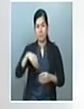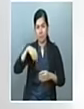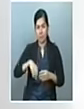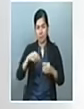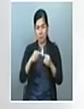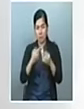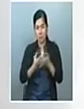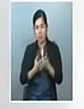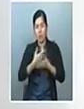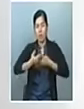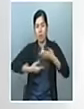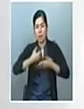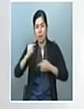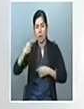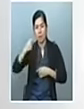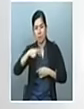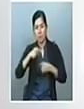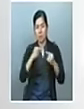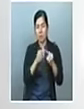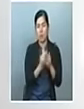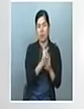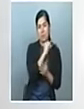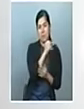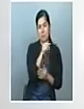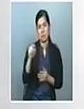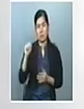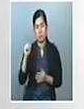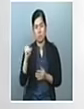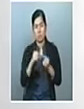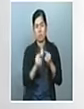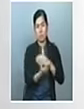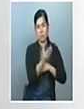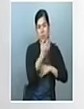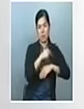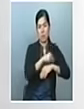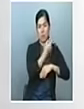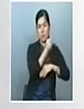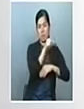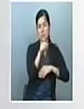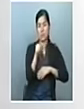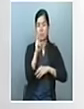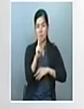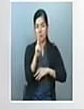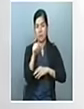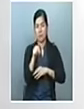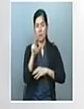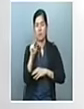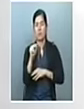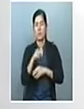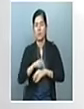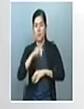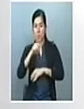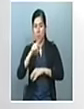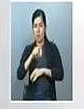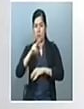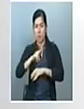การซื้อขายตั้งแต่วันจันทร์ถึงวันศุกร์เป็น2ช่วงเวลาค่ะคือช่วงเช้า 10:00 นถึง 12:30 นช่วงบ่าย